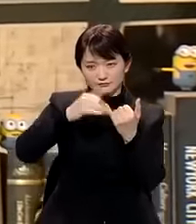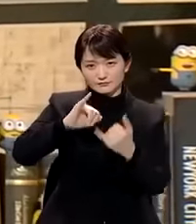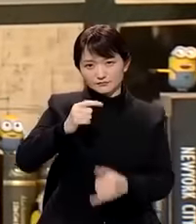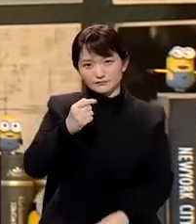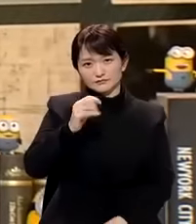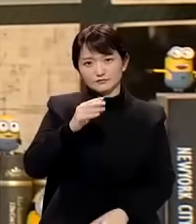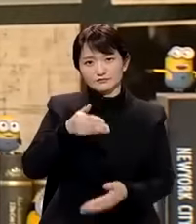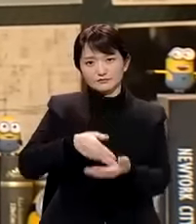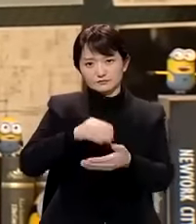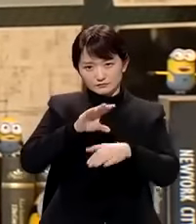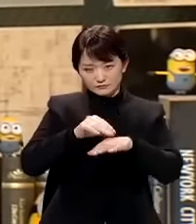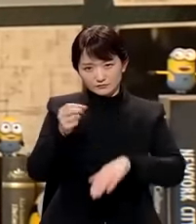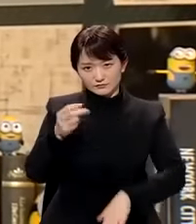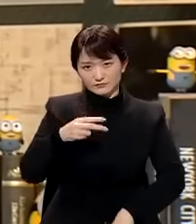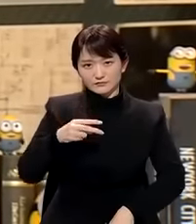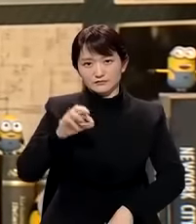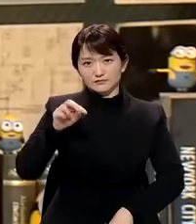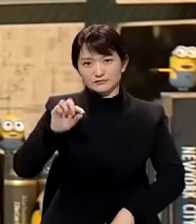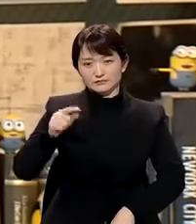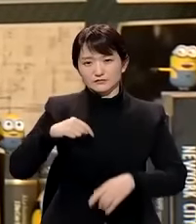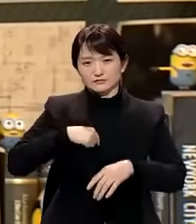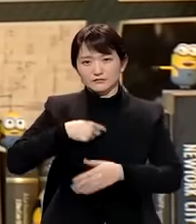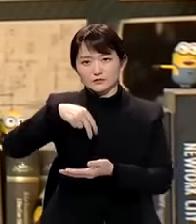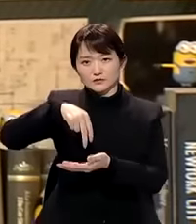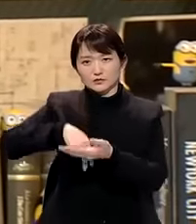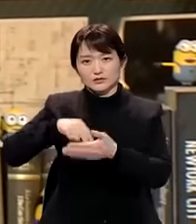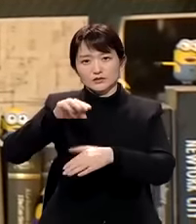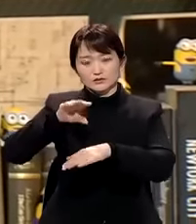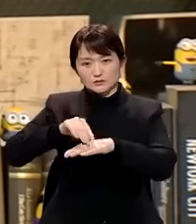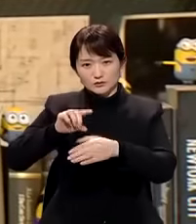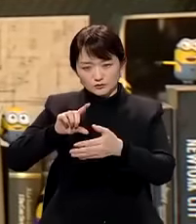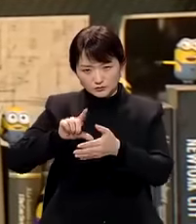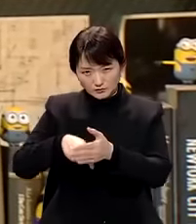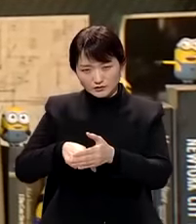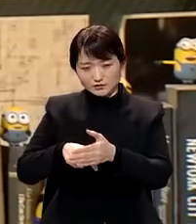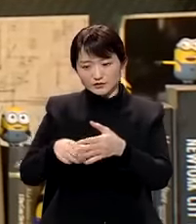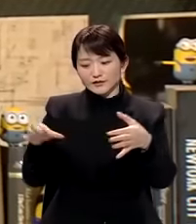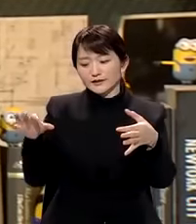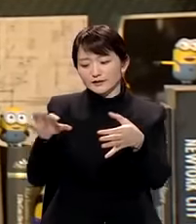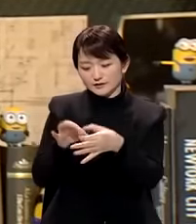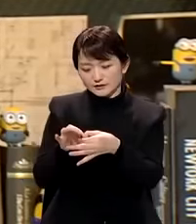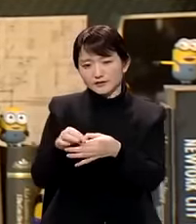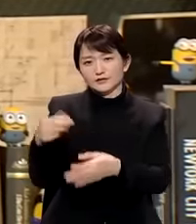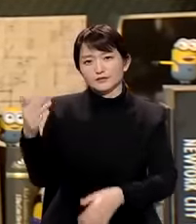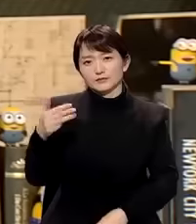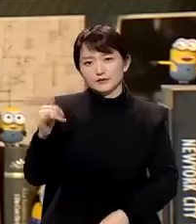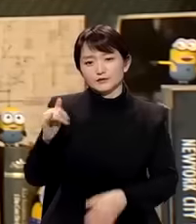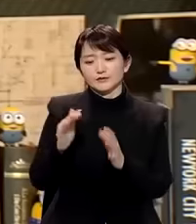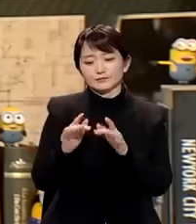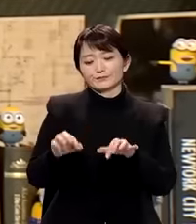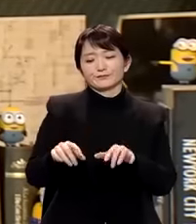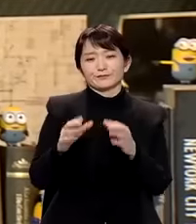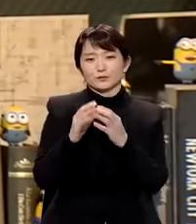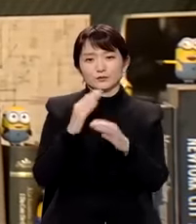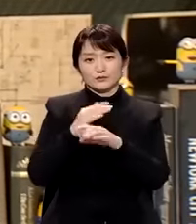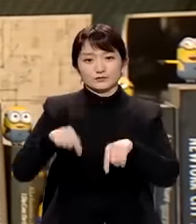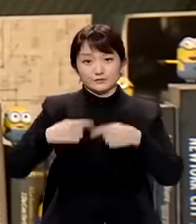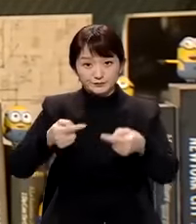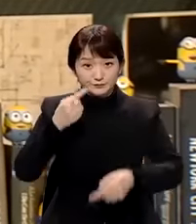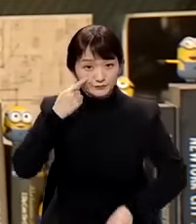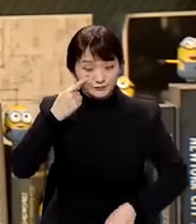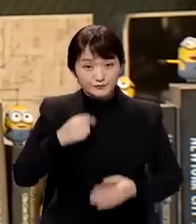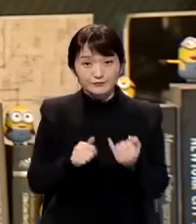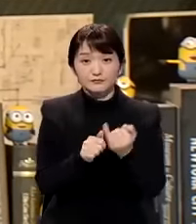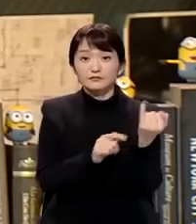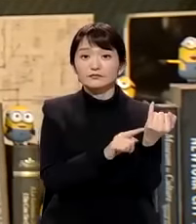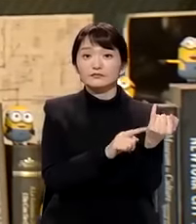채널과 사건 반장 독립 채널에서 8천여 분의 우리 가족 여러분 함께하고 계신데요 채팅창에로 함께 참여해 보시죠 먼저 사연자